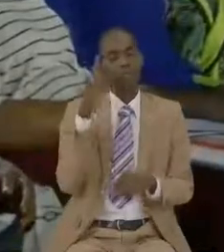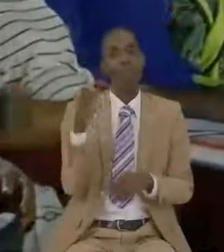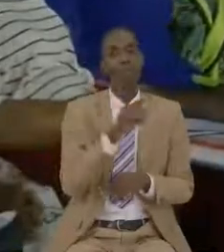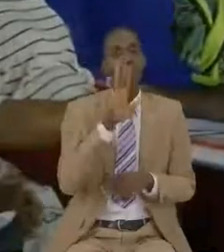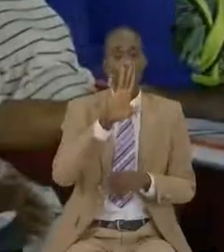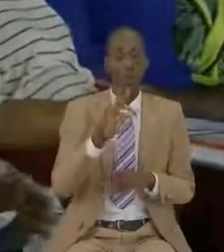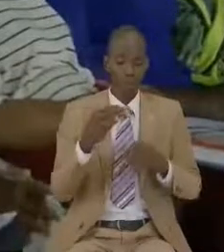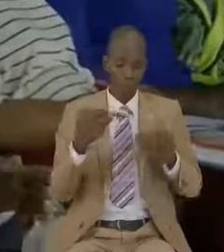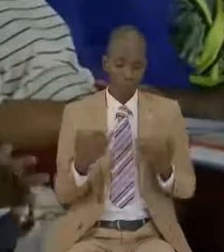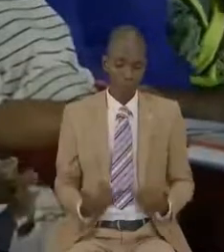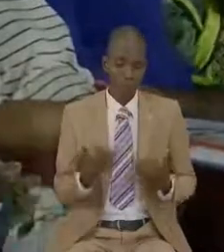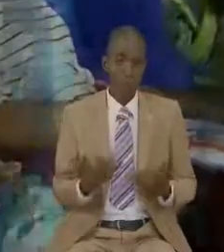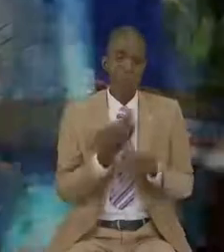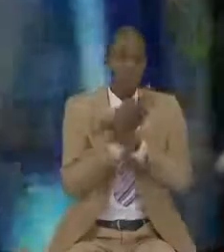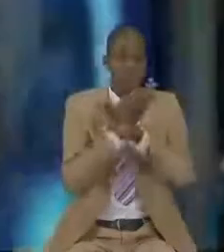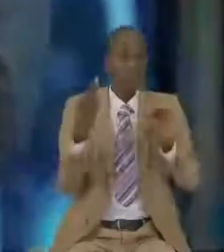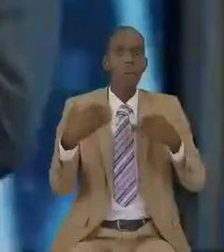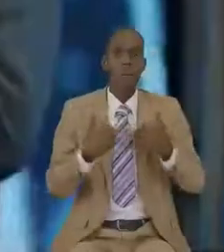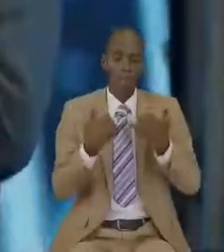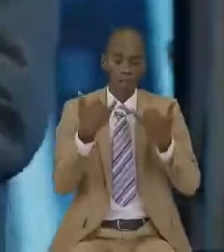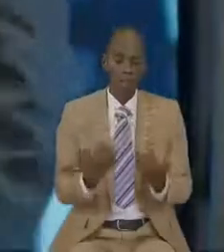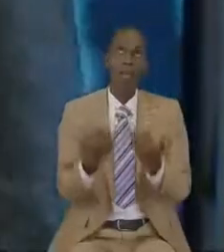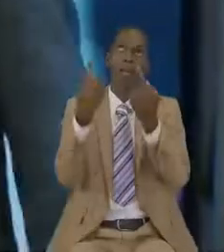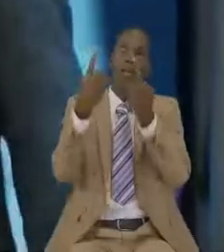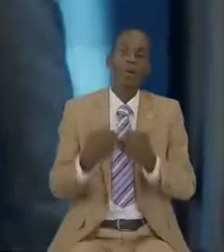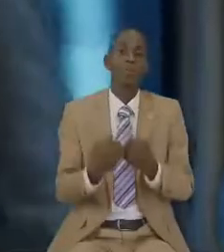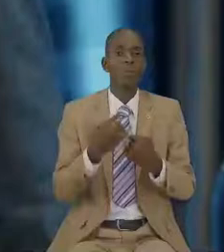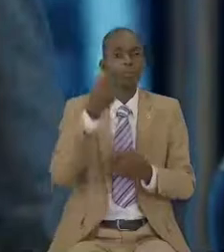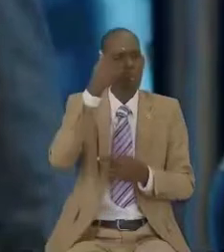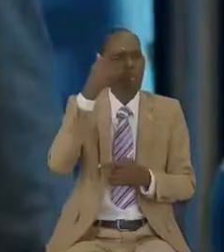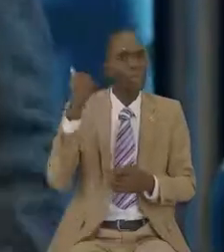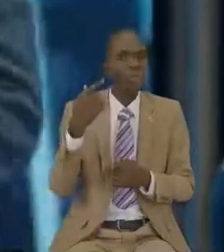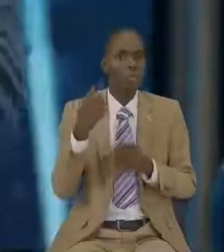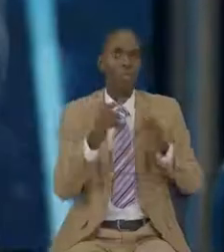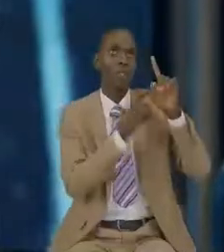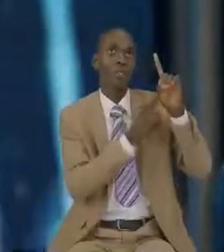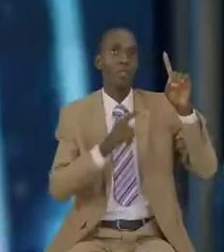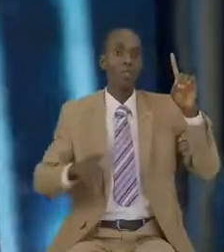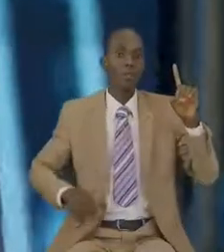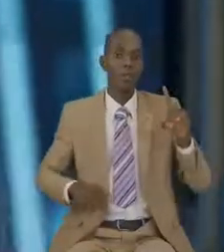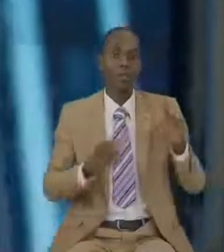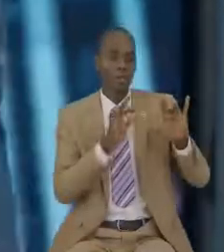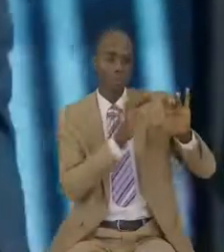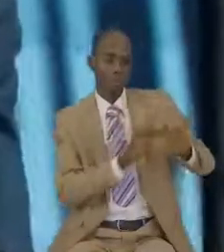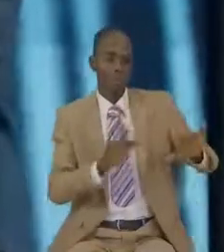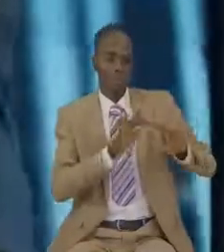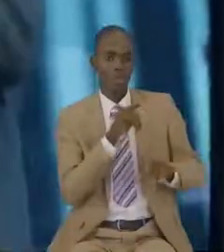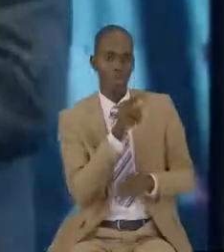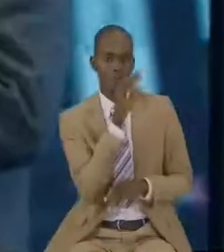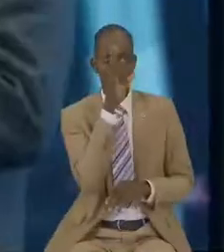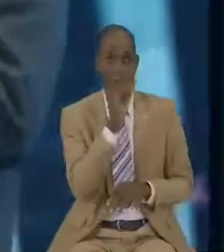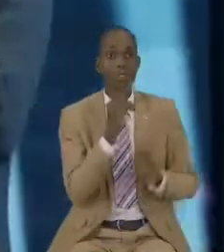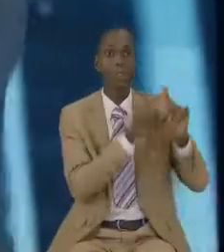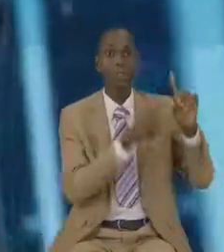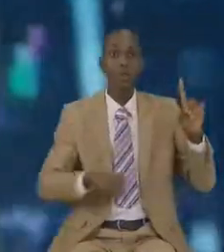Ta libération présente est venue. Parce que le Seigneur a pitié de lui. Le Seigneur